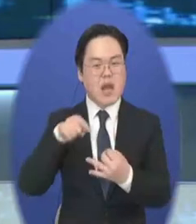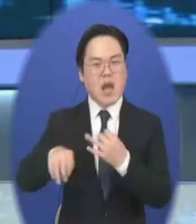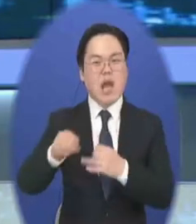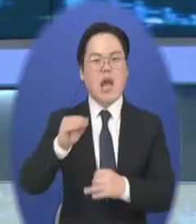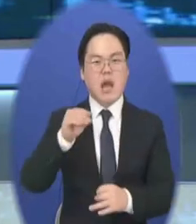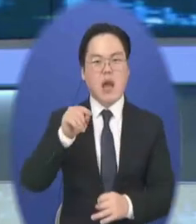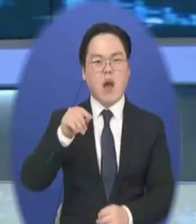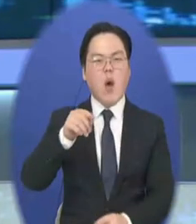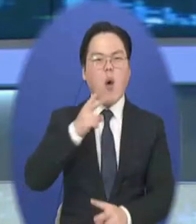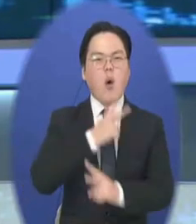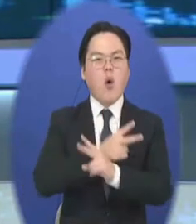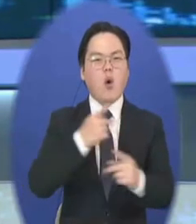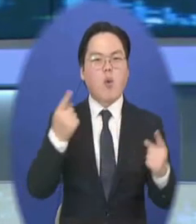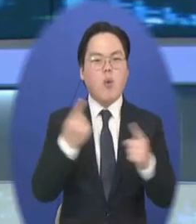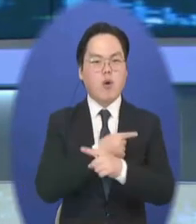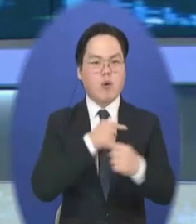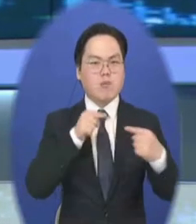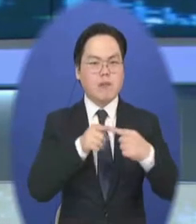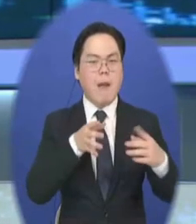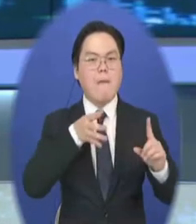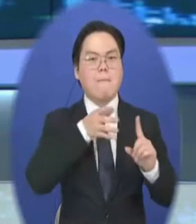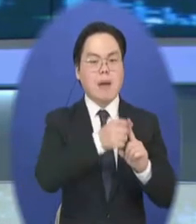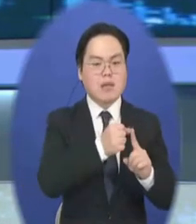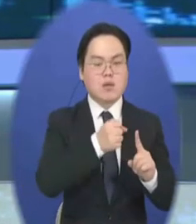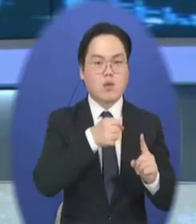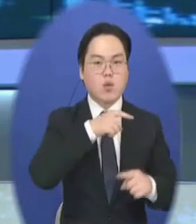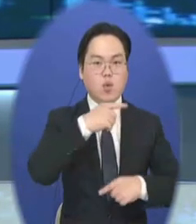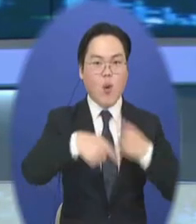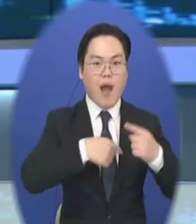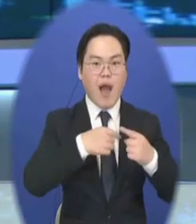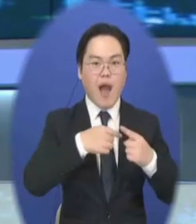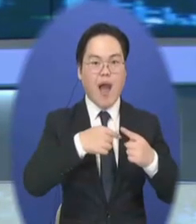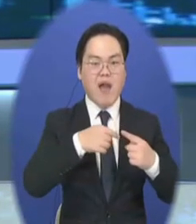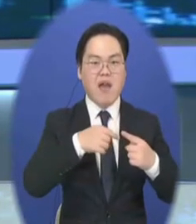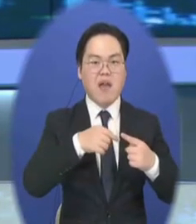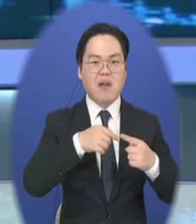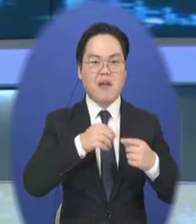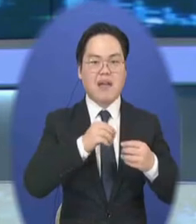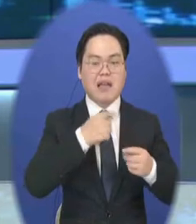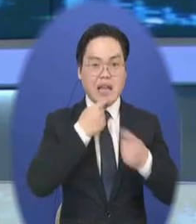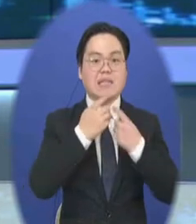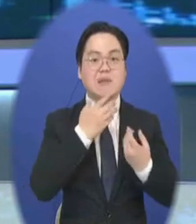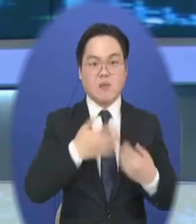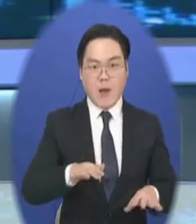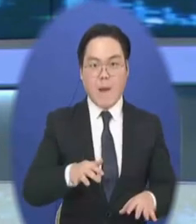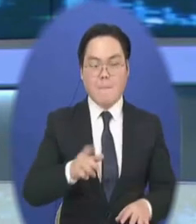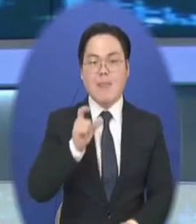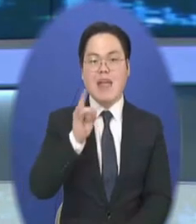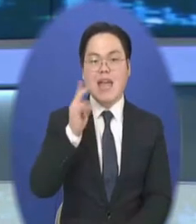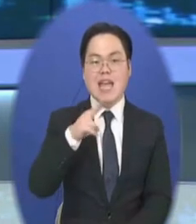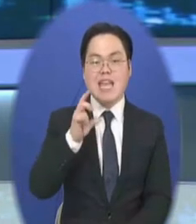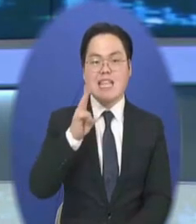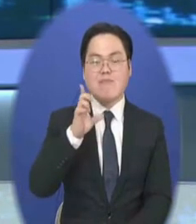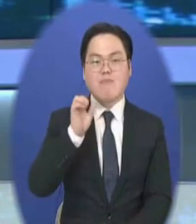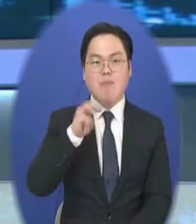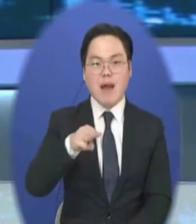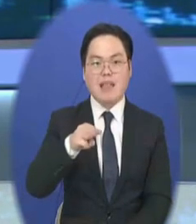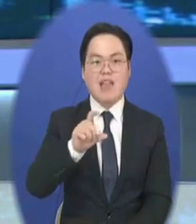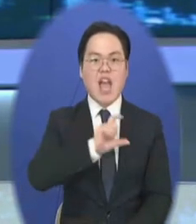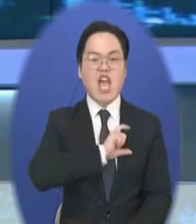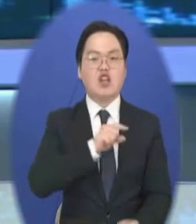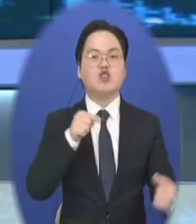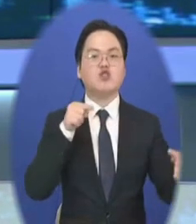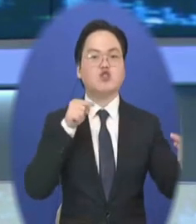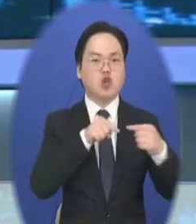орнуудыг хууль зөрчиж баривчлан хорьсон асуудлыг хэлэлцээд хэрэг нээ хянан шалгахаар болсон байна. Өөрөөр хэлэх юм бол Эрдэнэбатын эрх зөрчигдсөн гэж